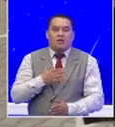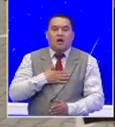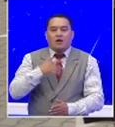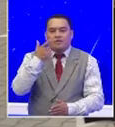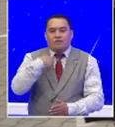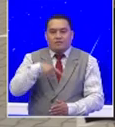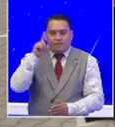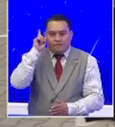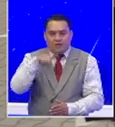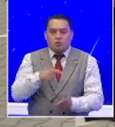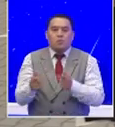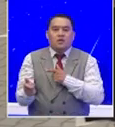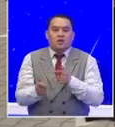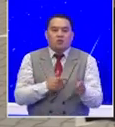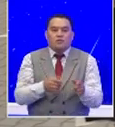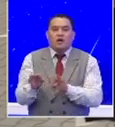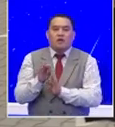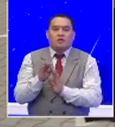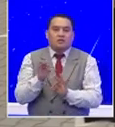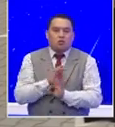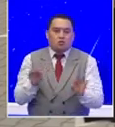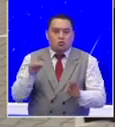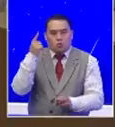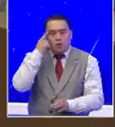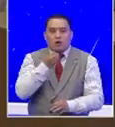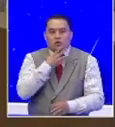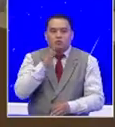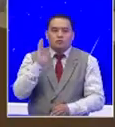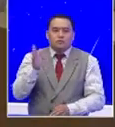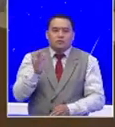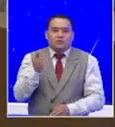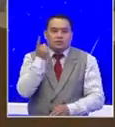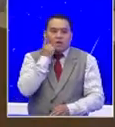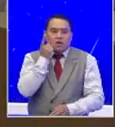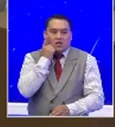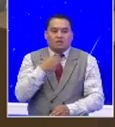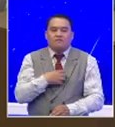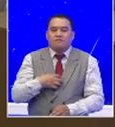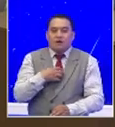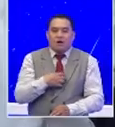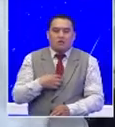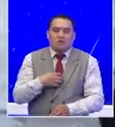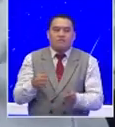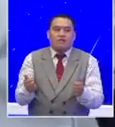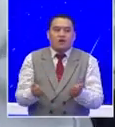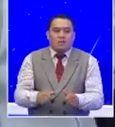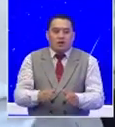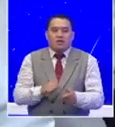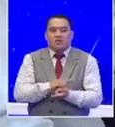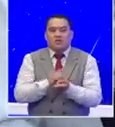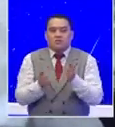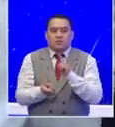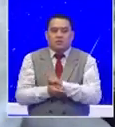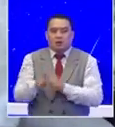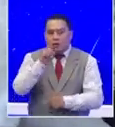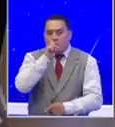себя и подготовилась отлично. Думаю, хорошо сдам. Вскрытие тестовых заданий – самый важный момент. Сам формат не перетерпел значительных